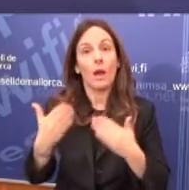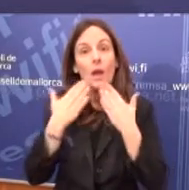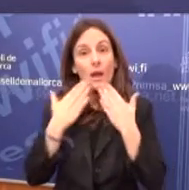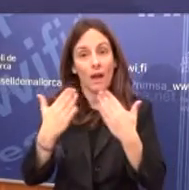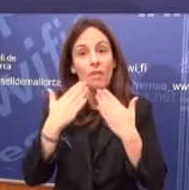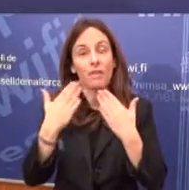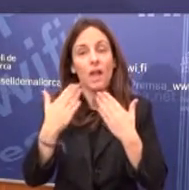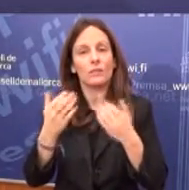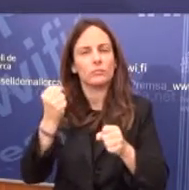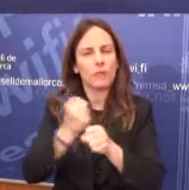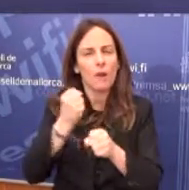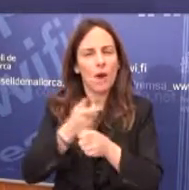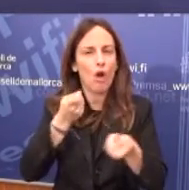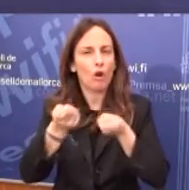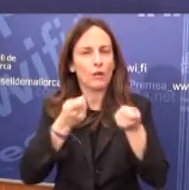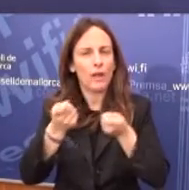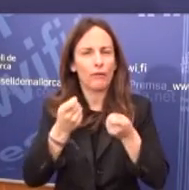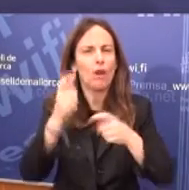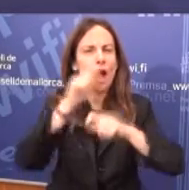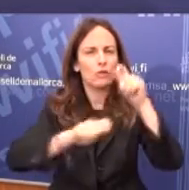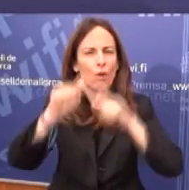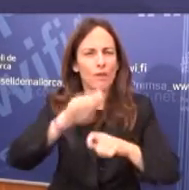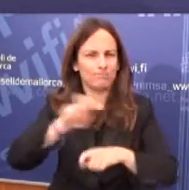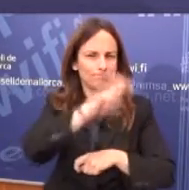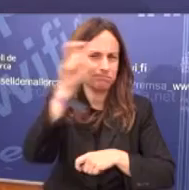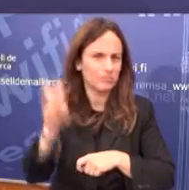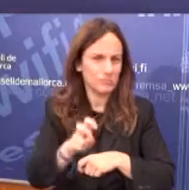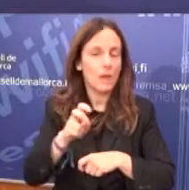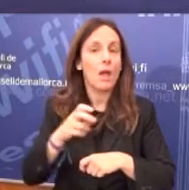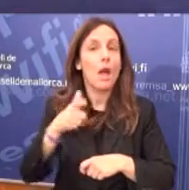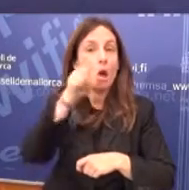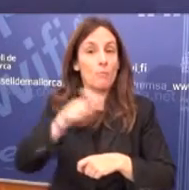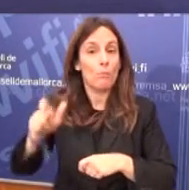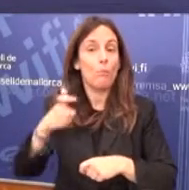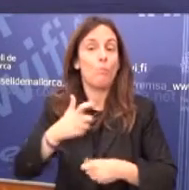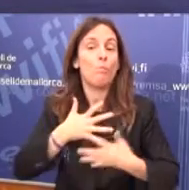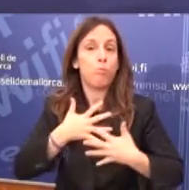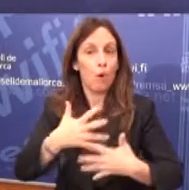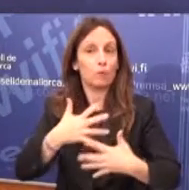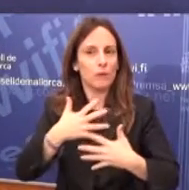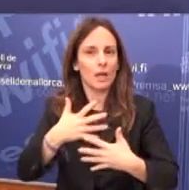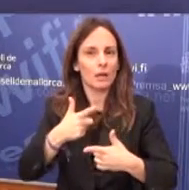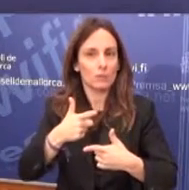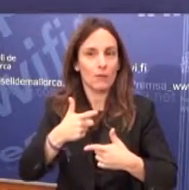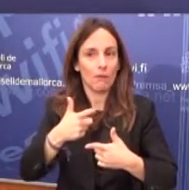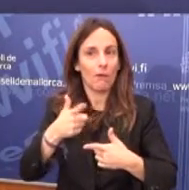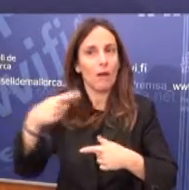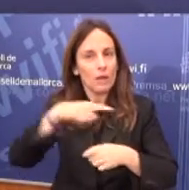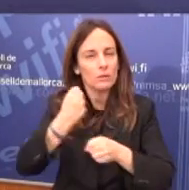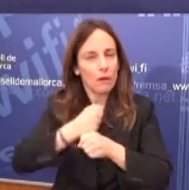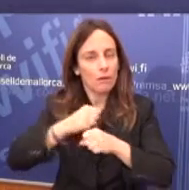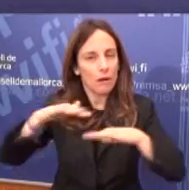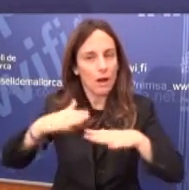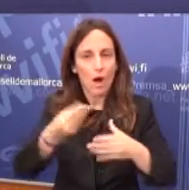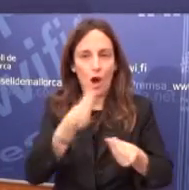a la coordinació entre un munt d'entitats i voluntaris i a través de l'estructura que té el